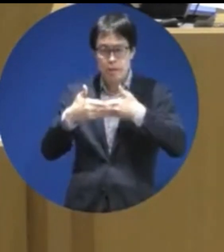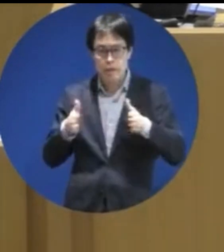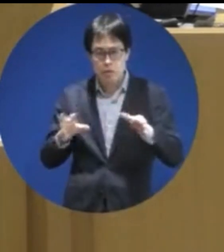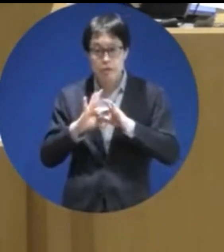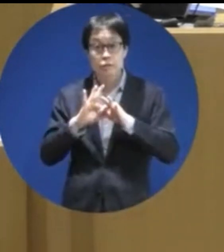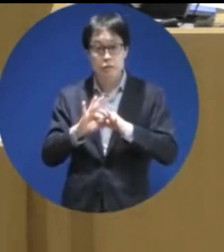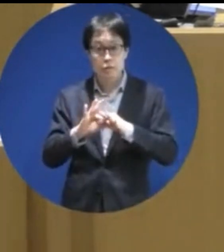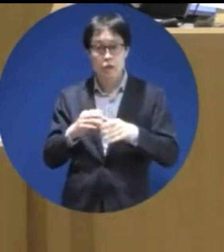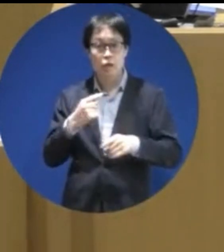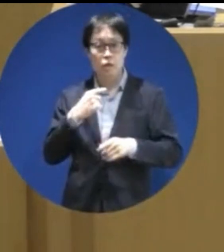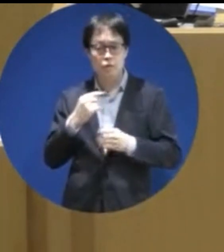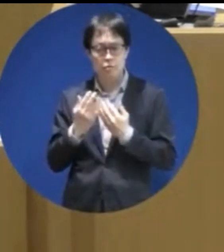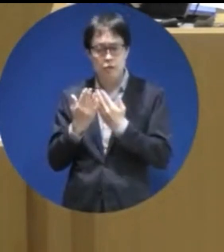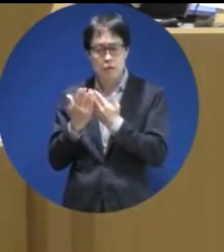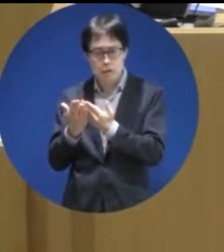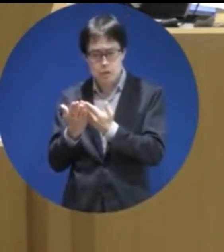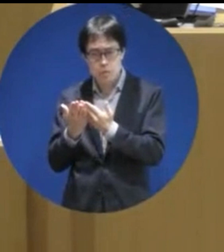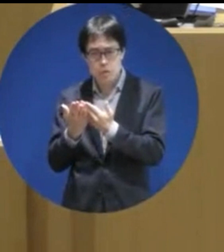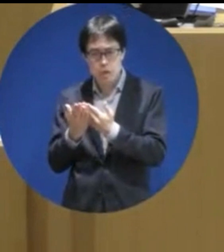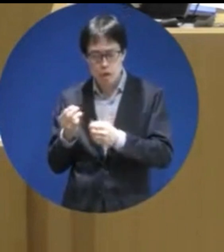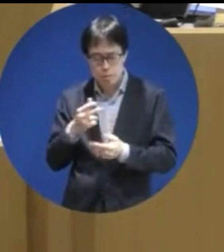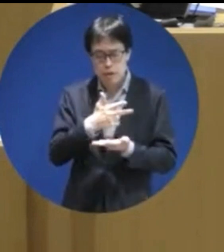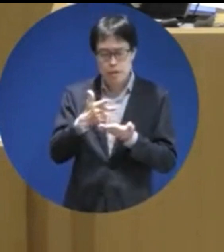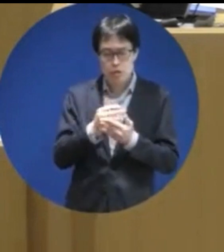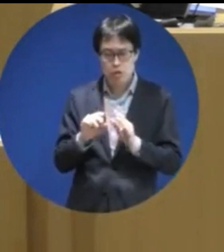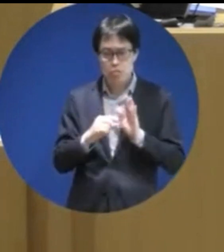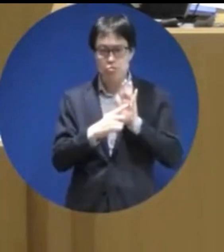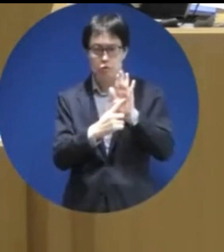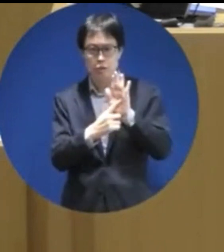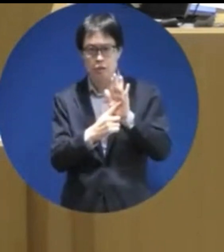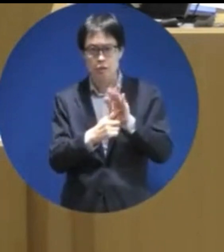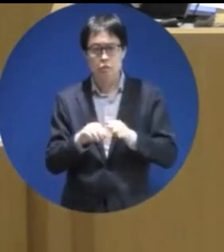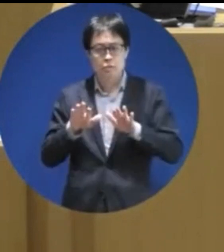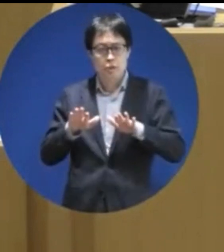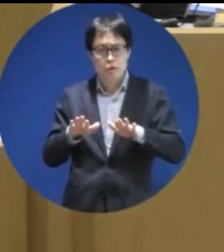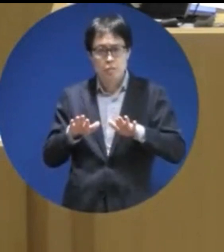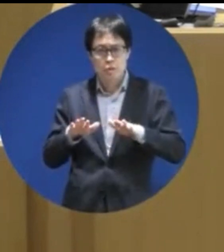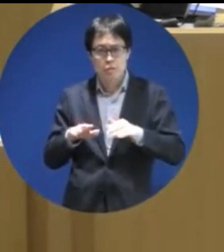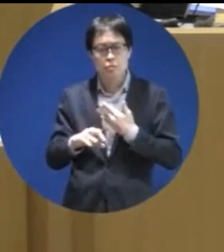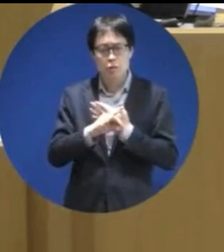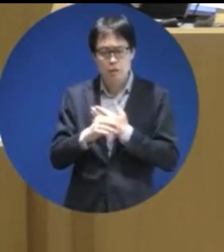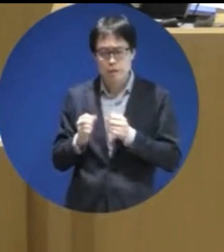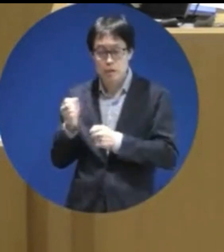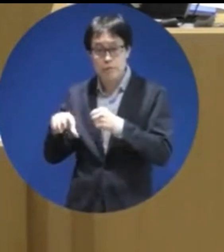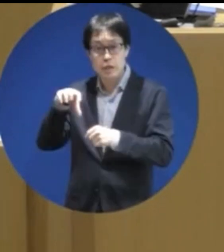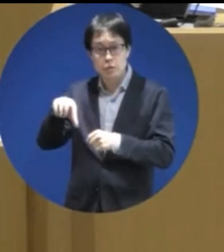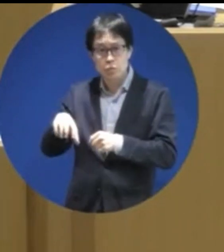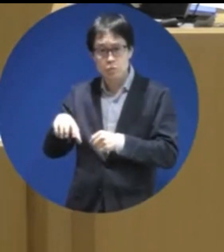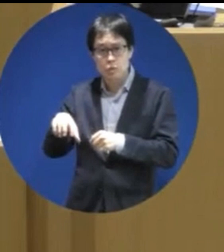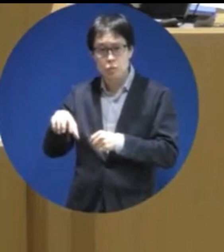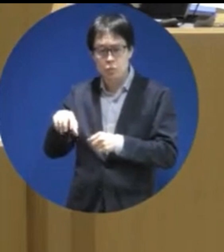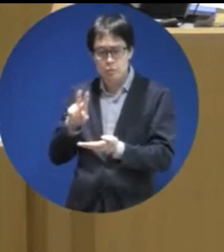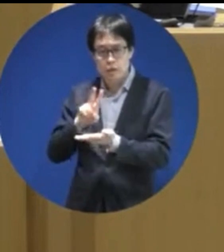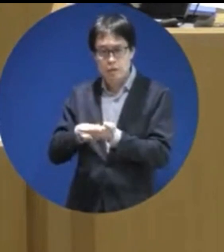して私が質問させていただき、また資料も投影させていただきましたが、現状一時避難場所に指